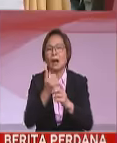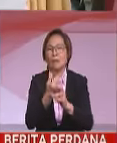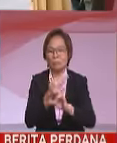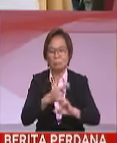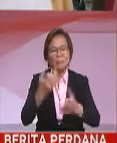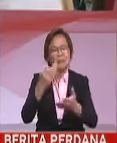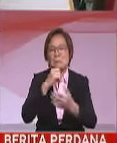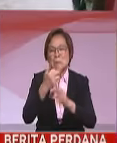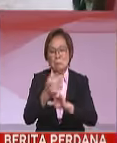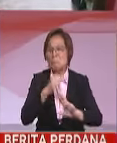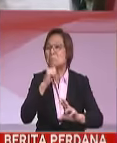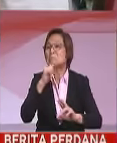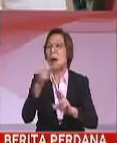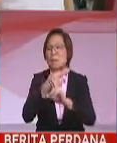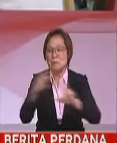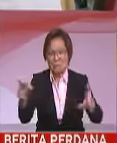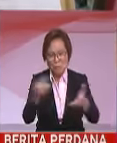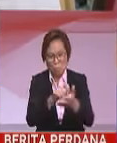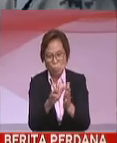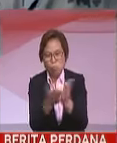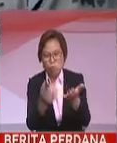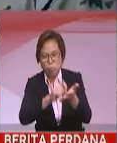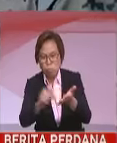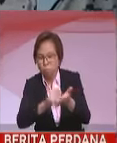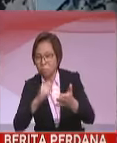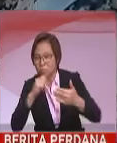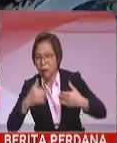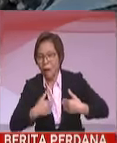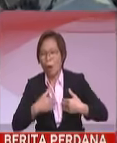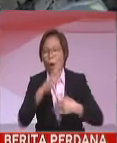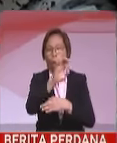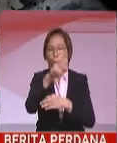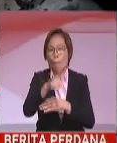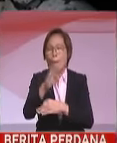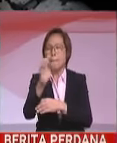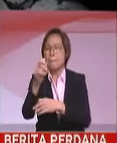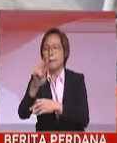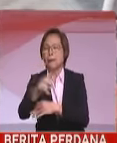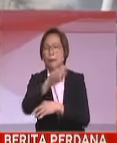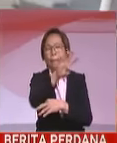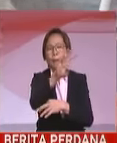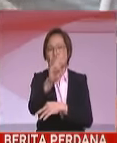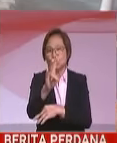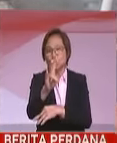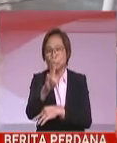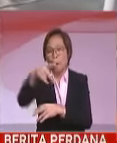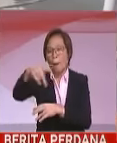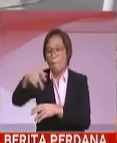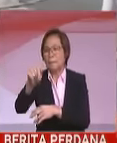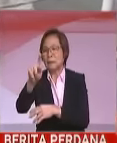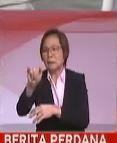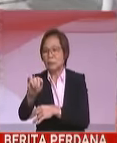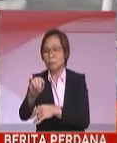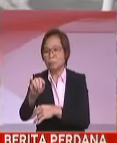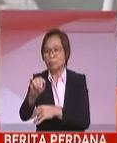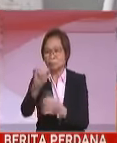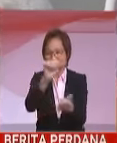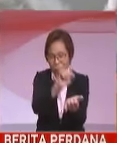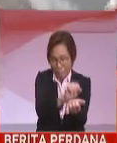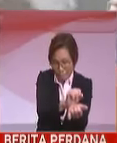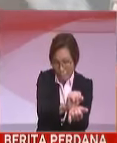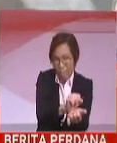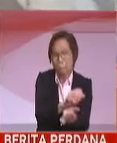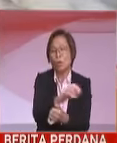menyediakan peralatan merekod butiran pelanggan. Dalam operasi benteng pula, 47 orang pendatang asing tanpa izin parti